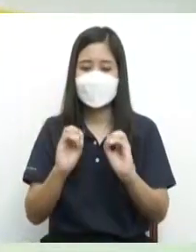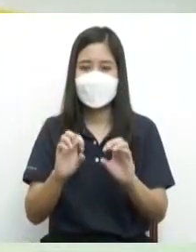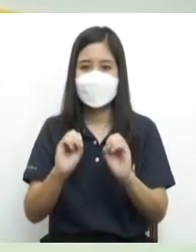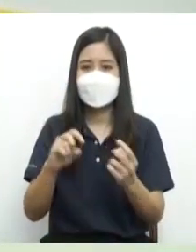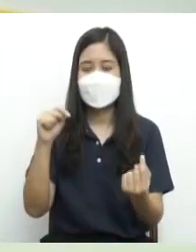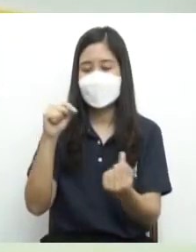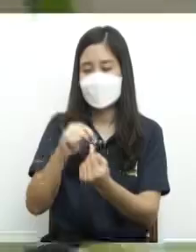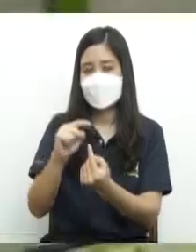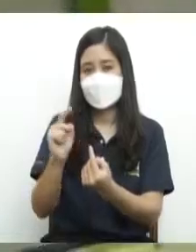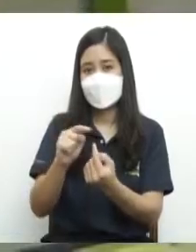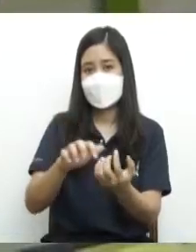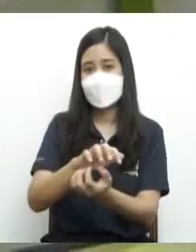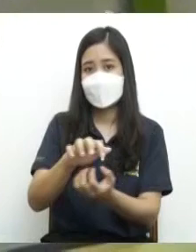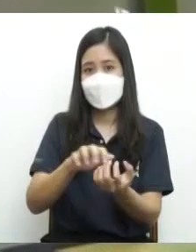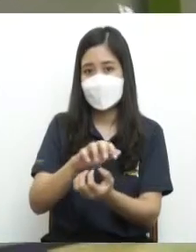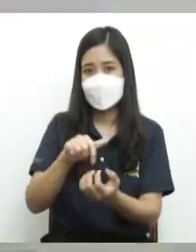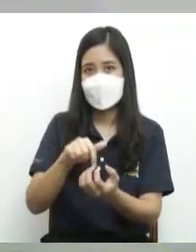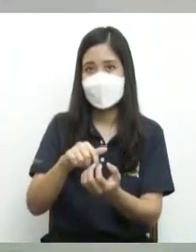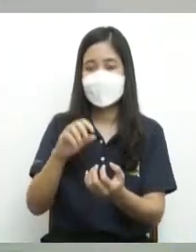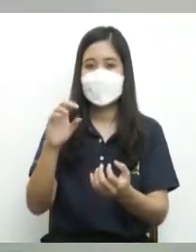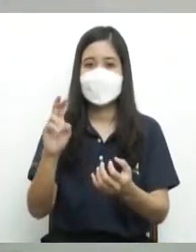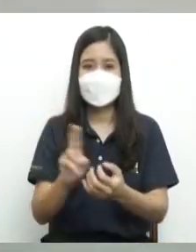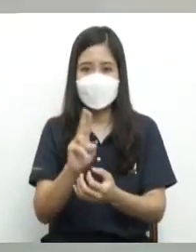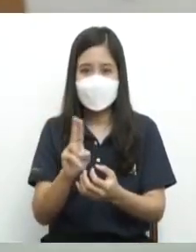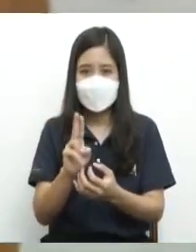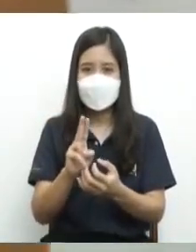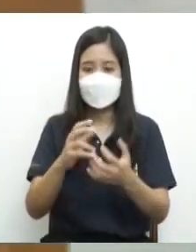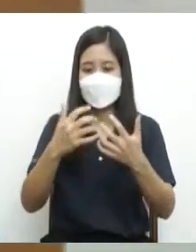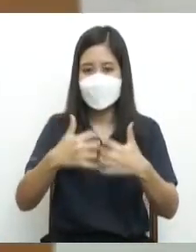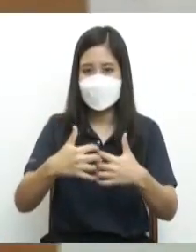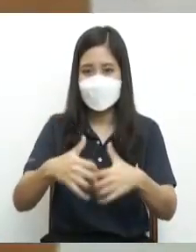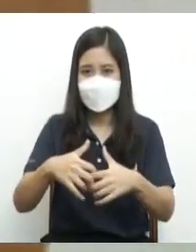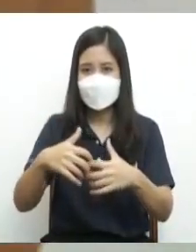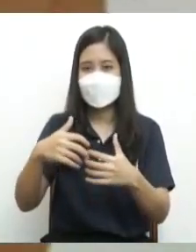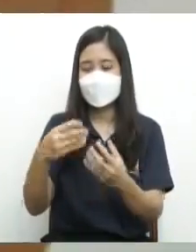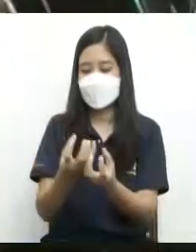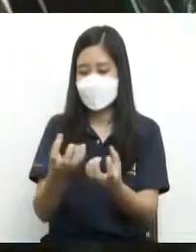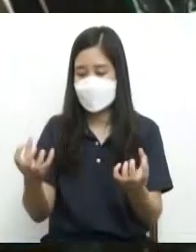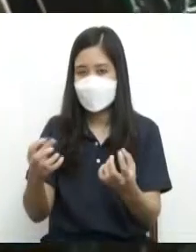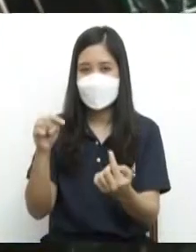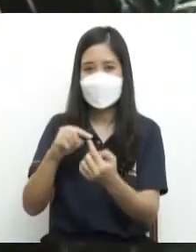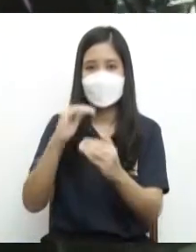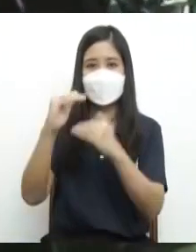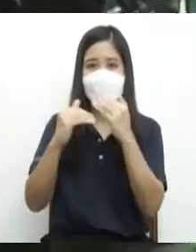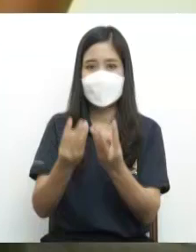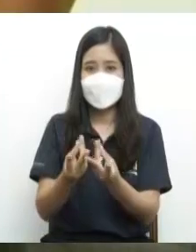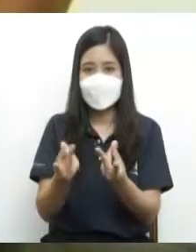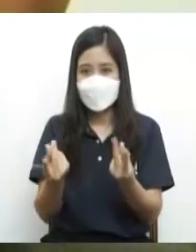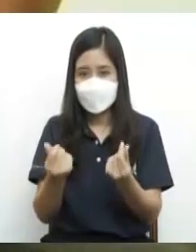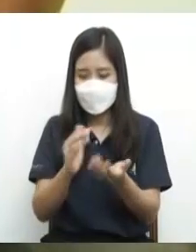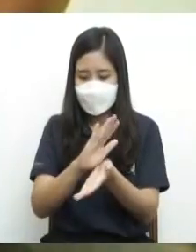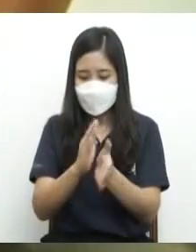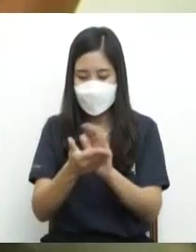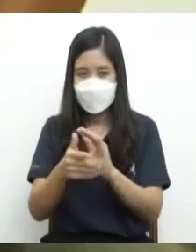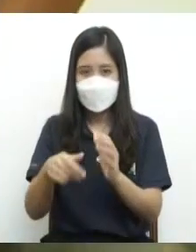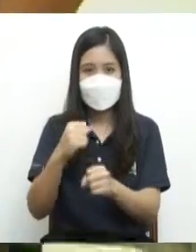เลือกวัตถุดิบนะคะการใช้จุลินทรีย์หรือประเภทสารเร่งของกรมพัฒนาที่ดินนะคะในเรื่องของการทำปุ๋ยหมักน้ำหมักชี